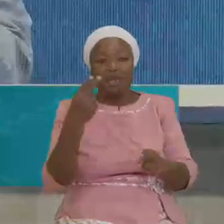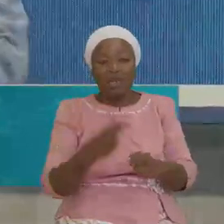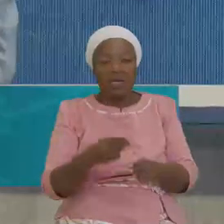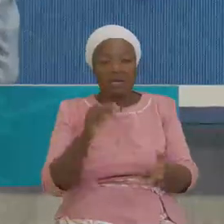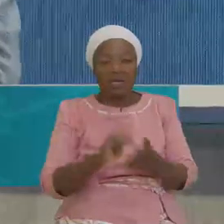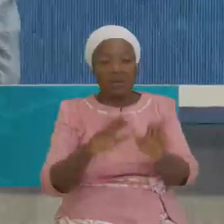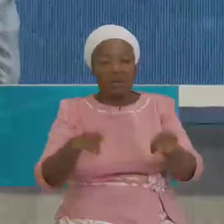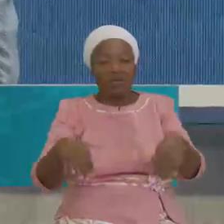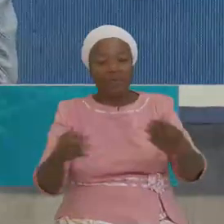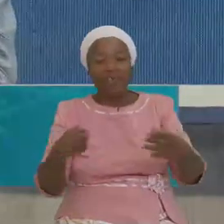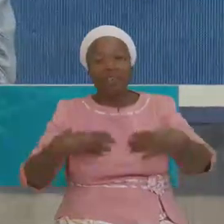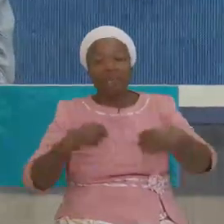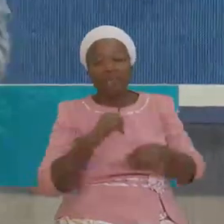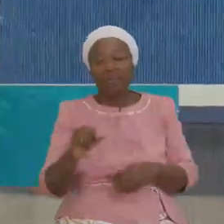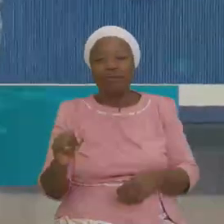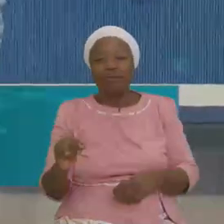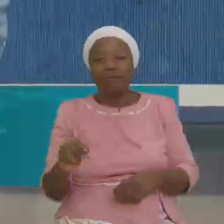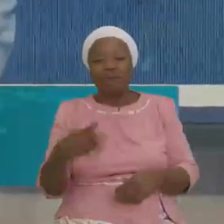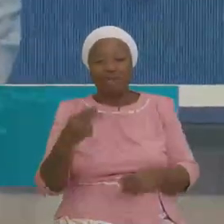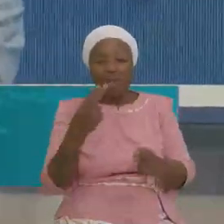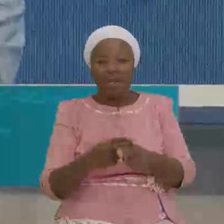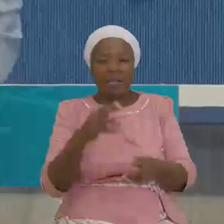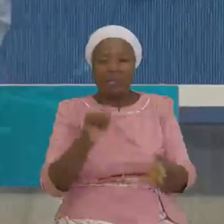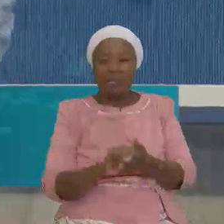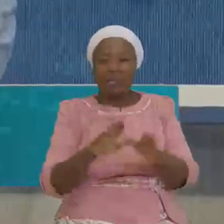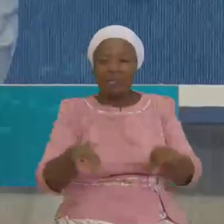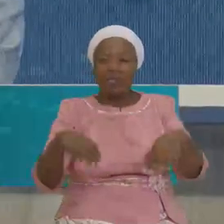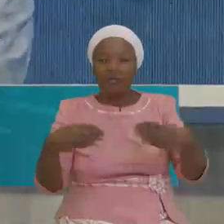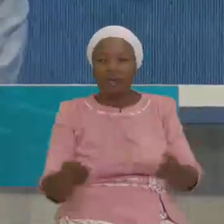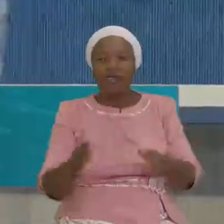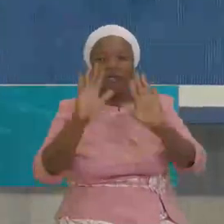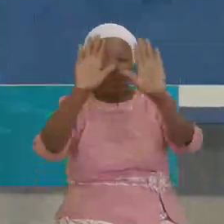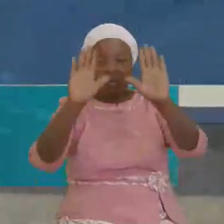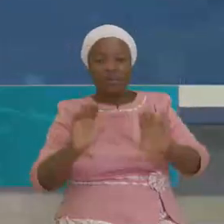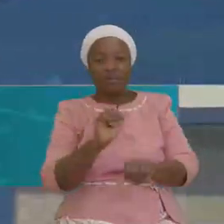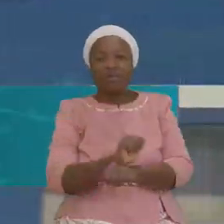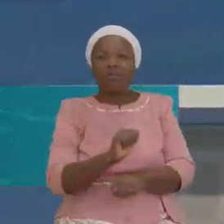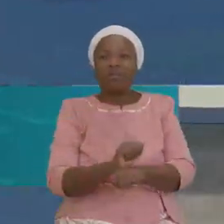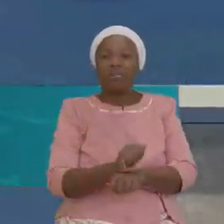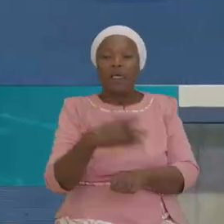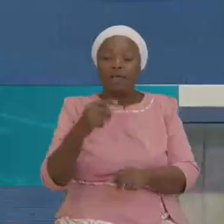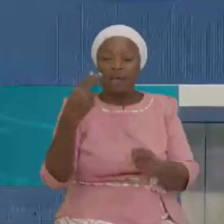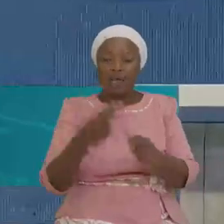Le nom qui donne le salut, le nom qui pourvoit la guérison,